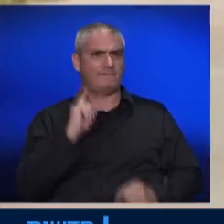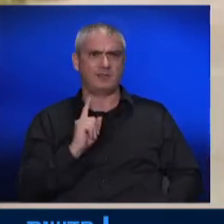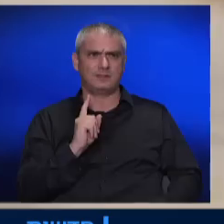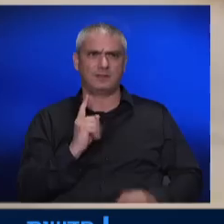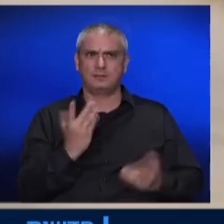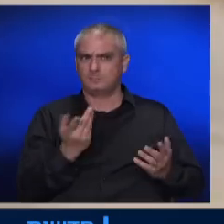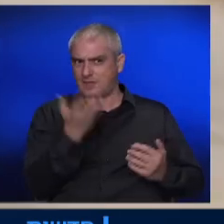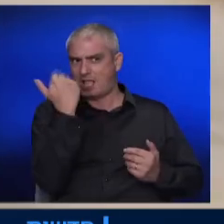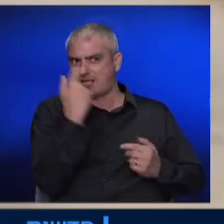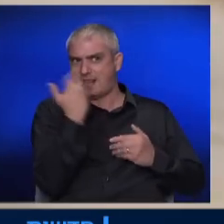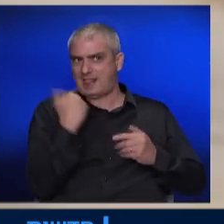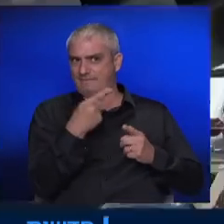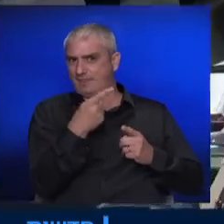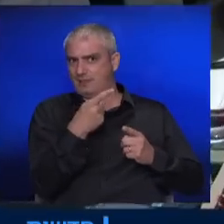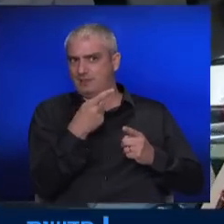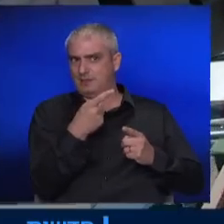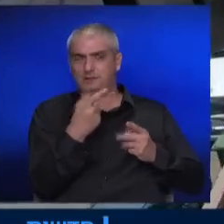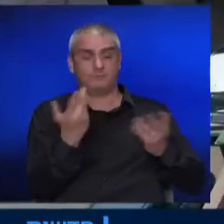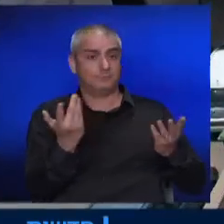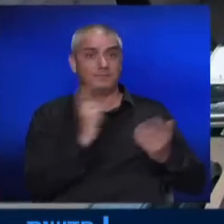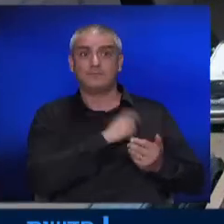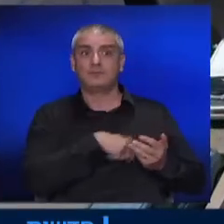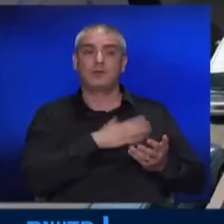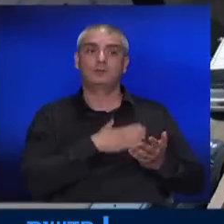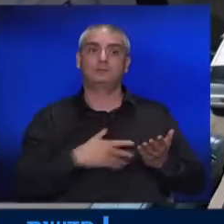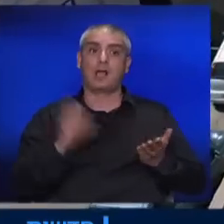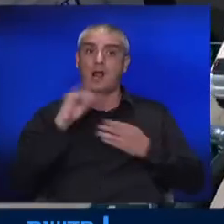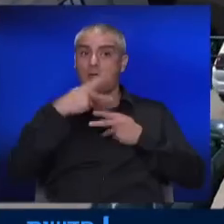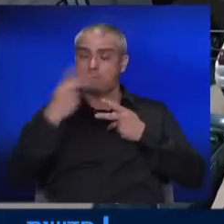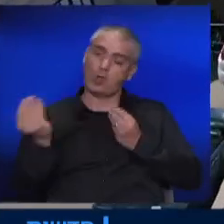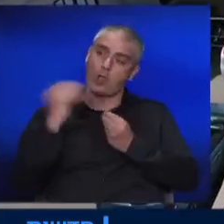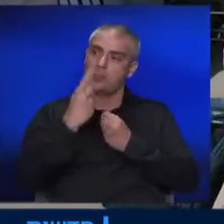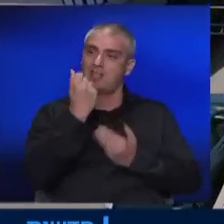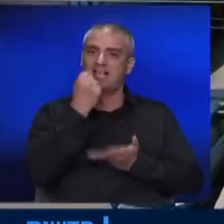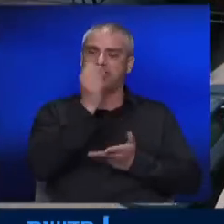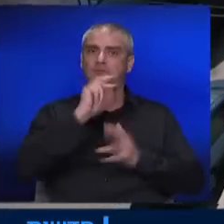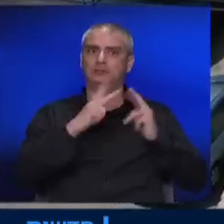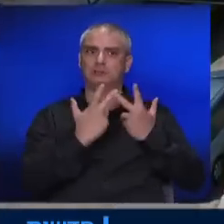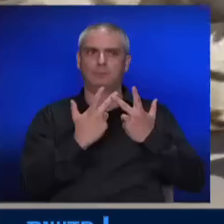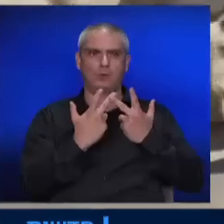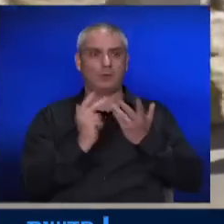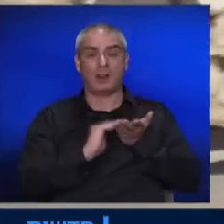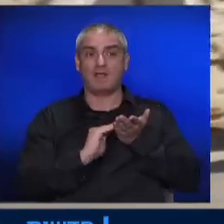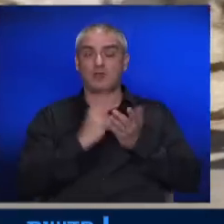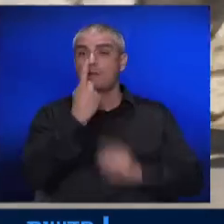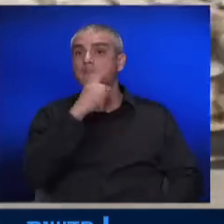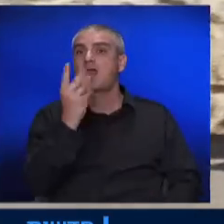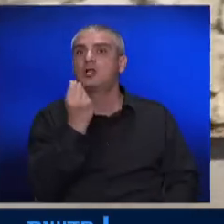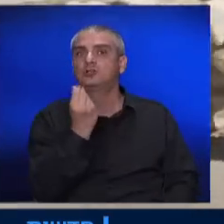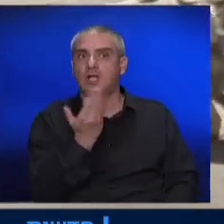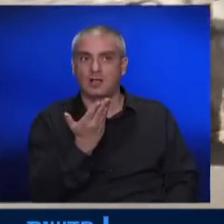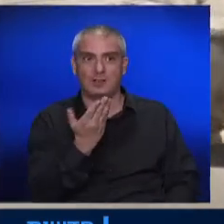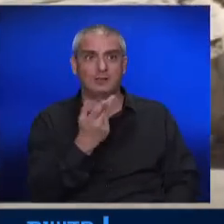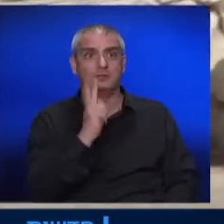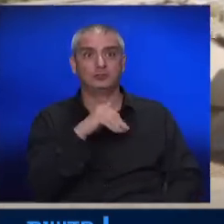מה שהיה לפני. וכך העירייה מבקשת על הפרויקט עוד כסף ציבורי. לפחות מיליון שקלים. יש רחוב